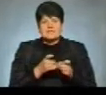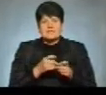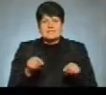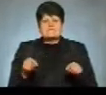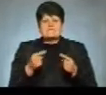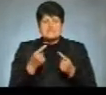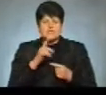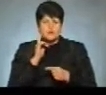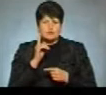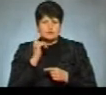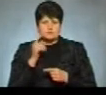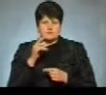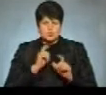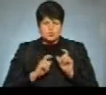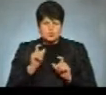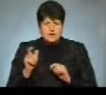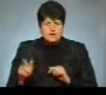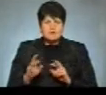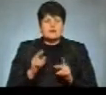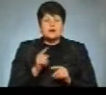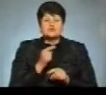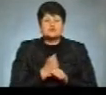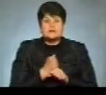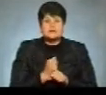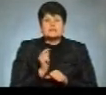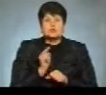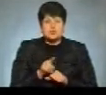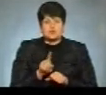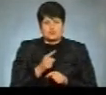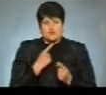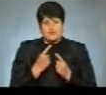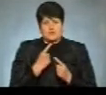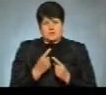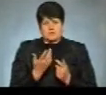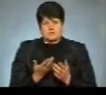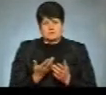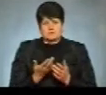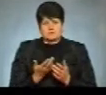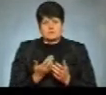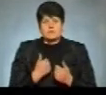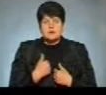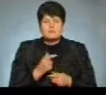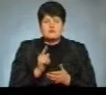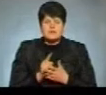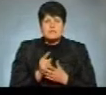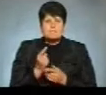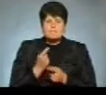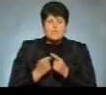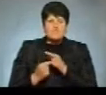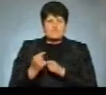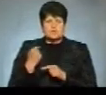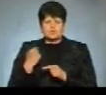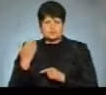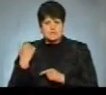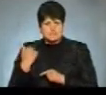як розстріляли студентів, як вони зробили для того, щоб говорили російською мовою. Тобто ми повинні повернутися до тих